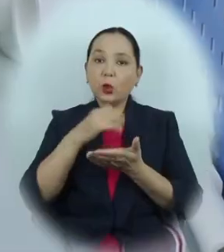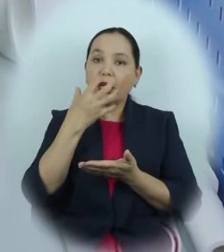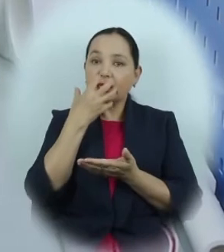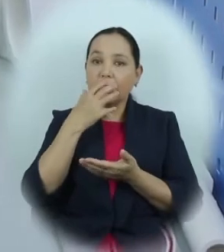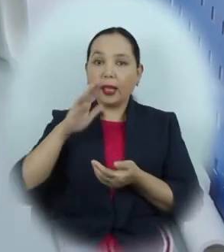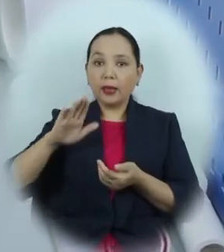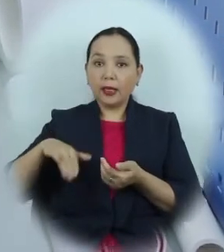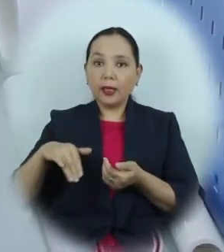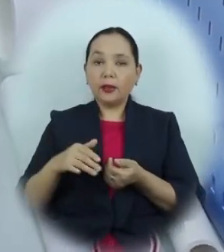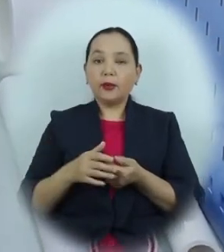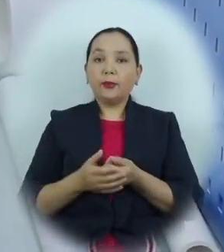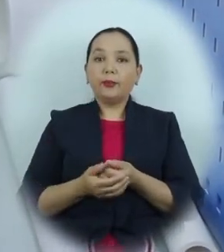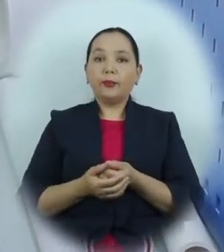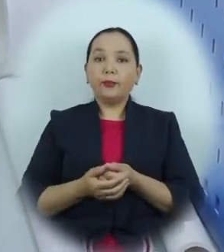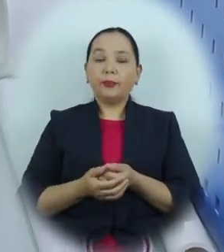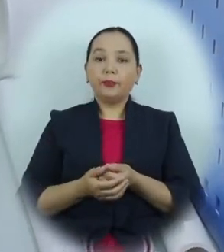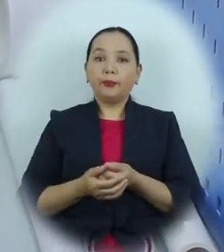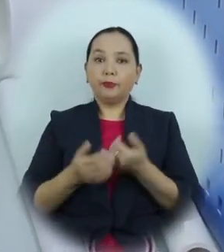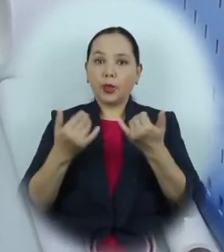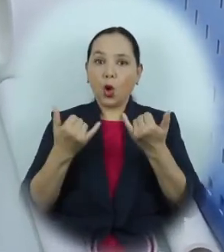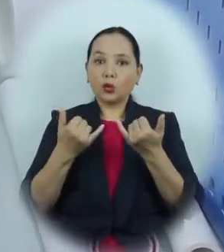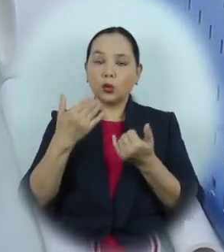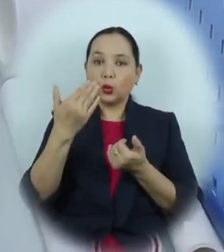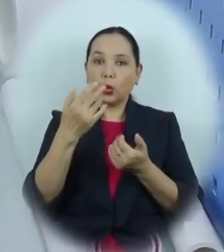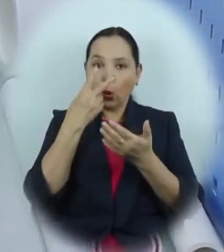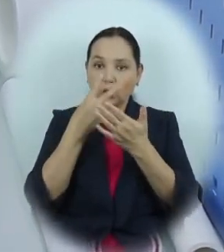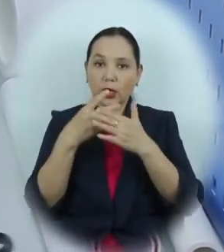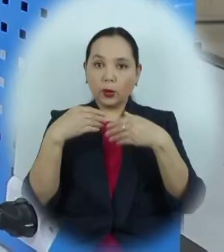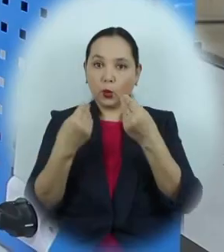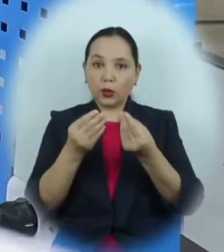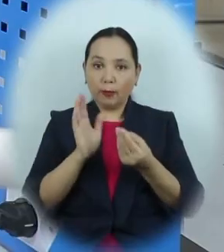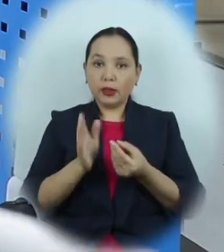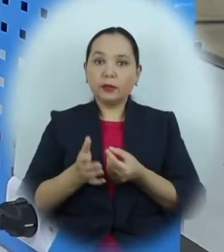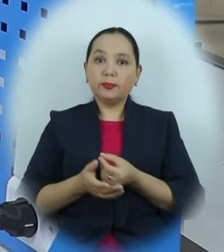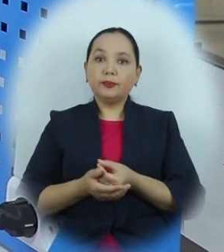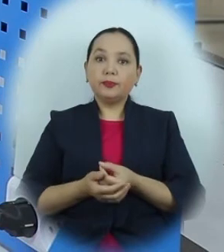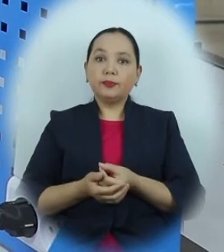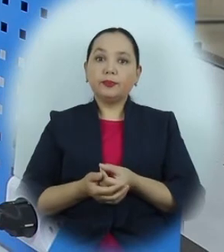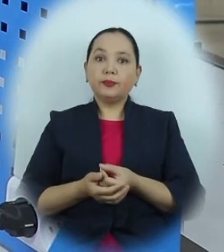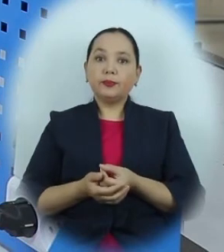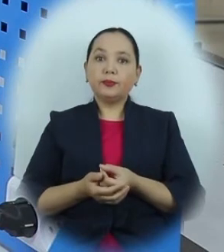qizigan qizidi. Mana hozir men buni ham ko'rsatib o'taman.